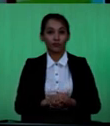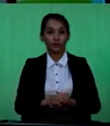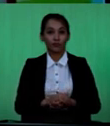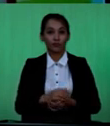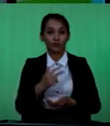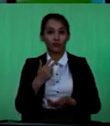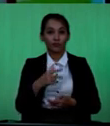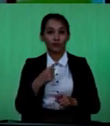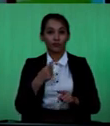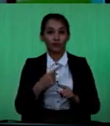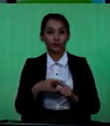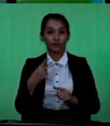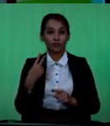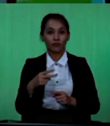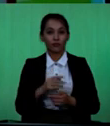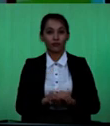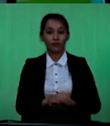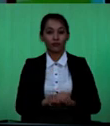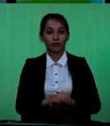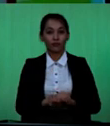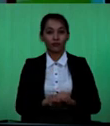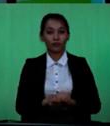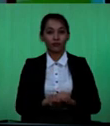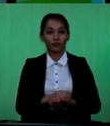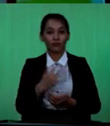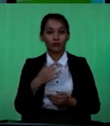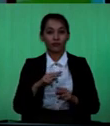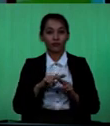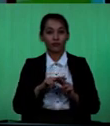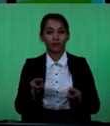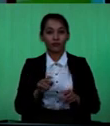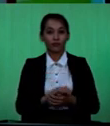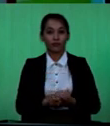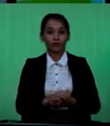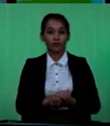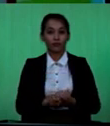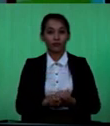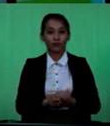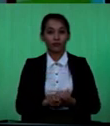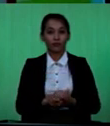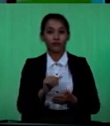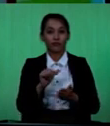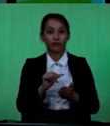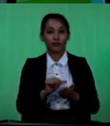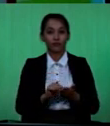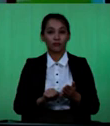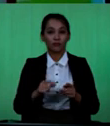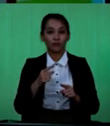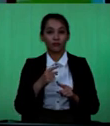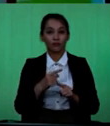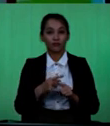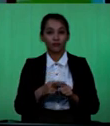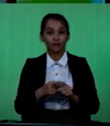30 bilan 20 sonlarning yig'indisi 50 ga teng. 6 ta o'nlik bilan 2 ta